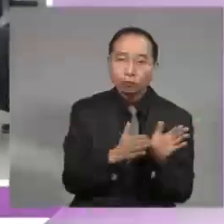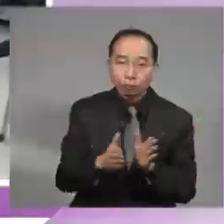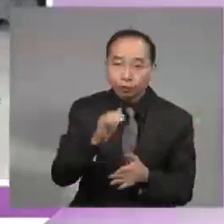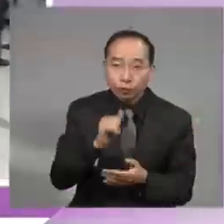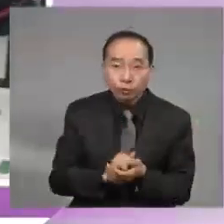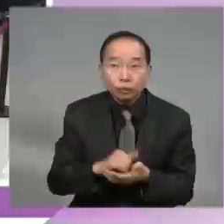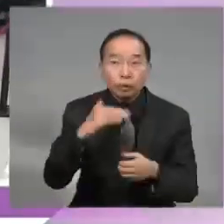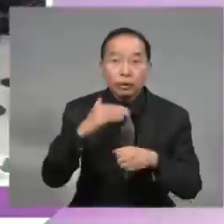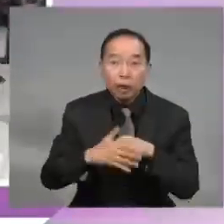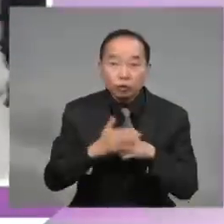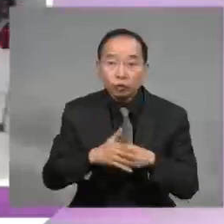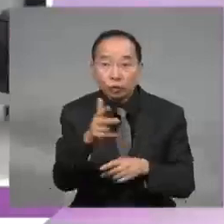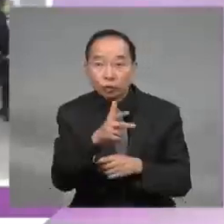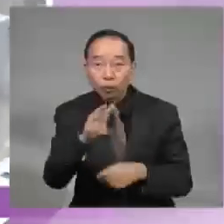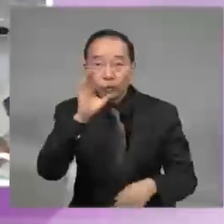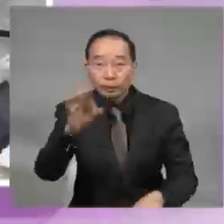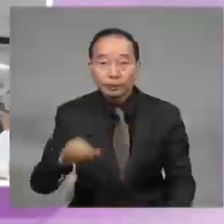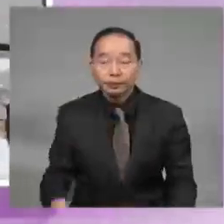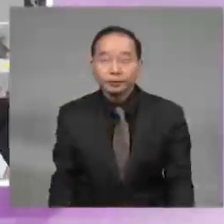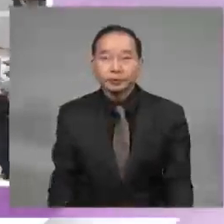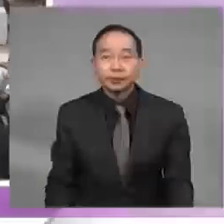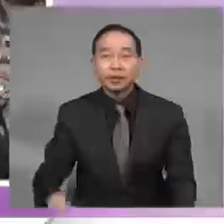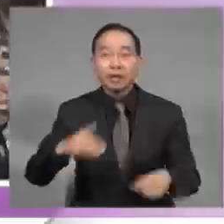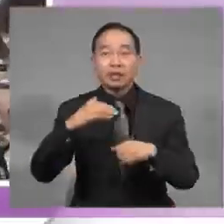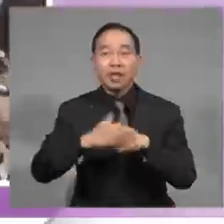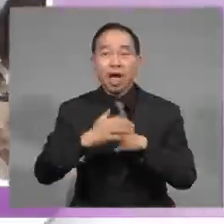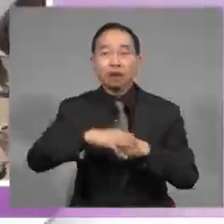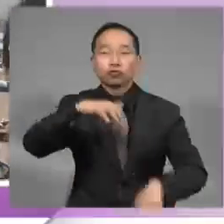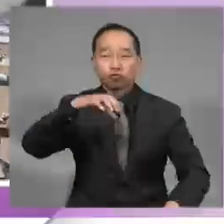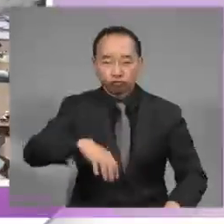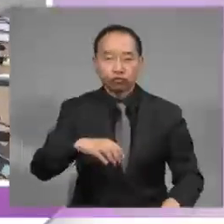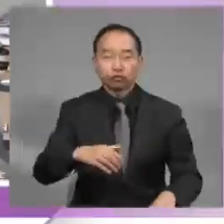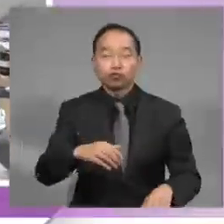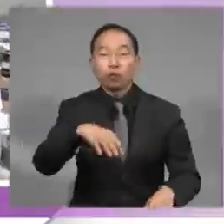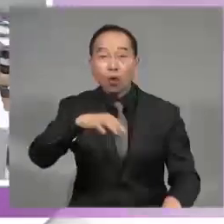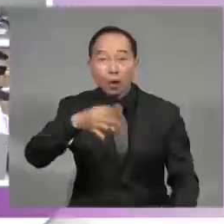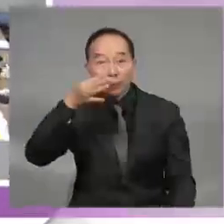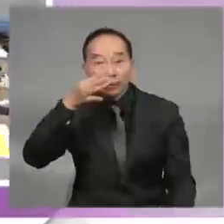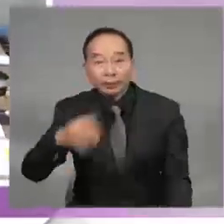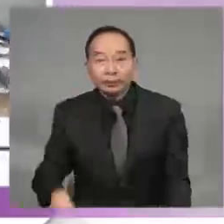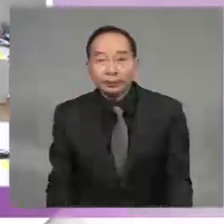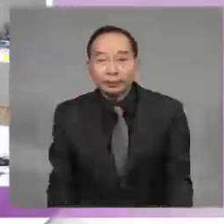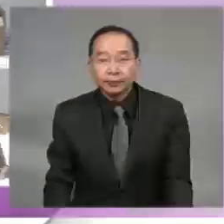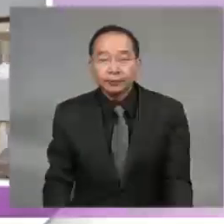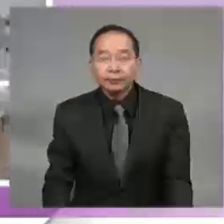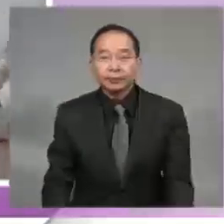아, 그럴까요? 네. 자, 대구 사전투표소 나와주세요.